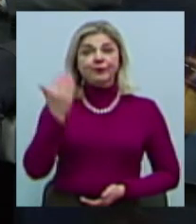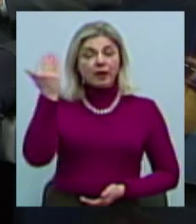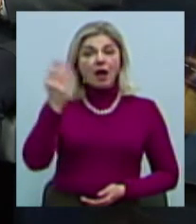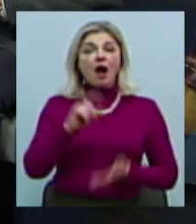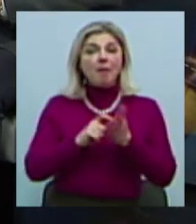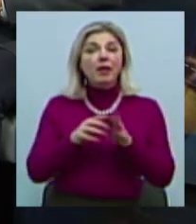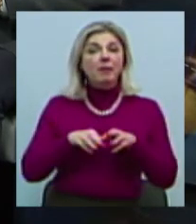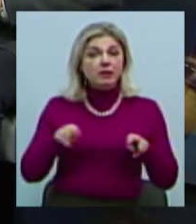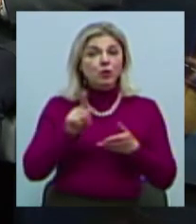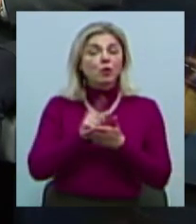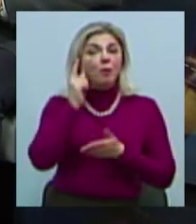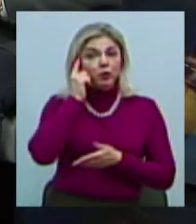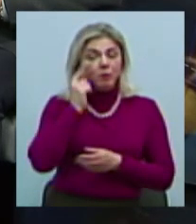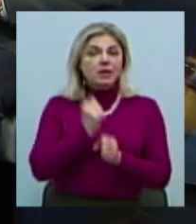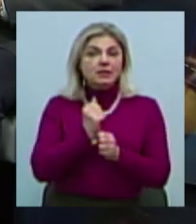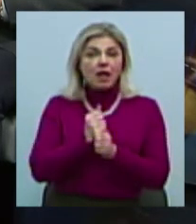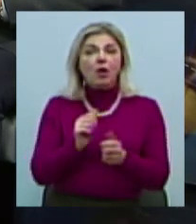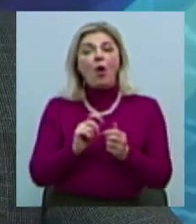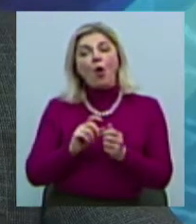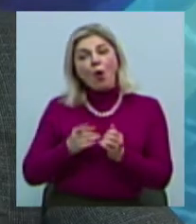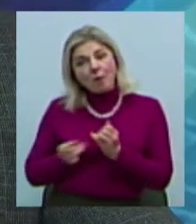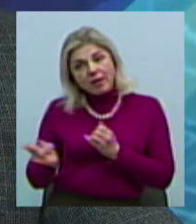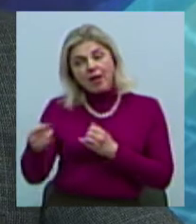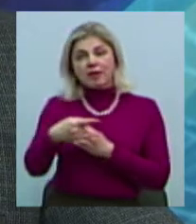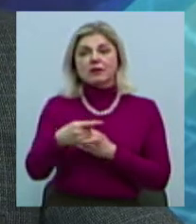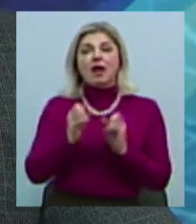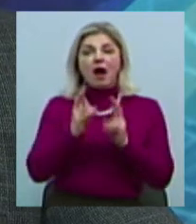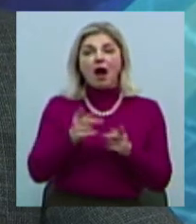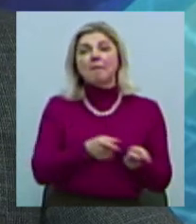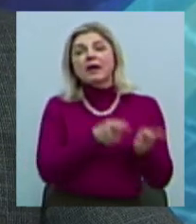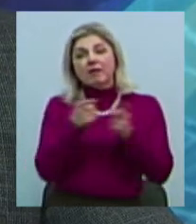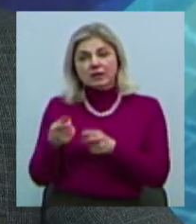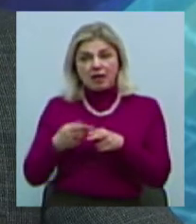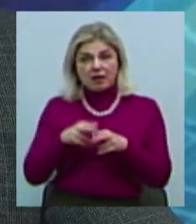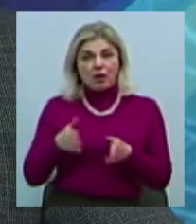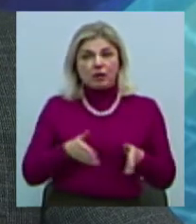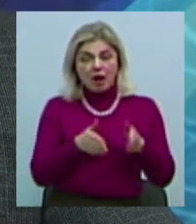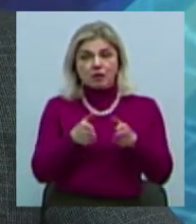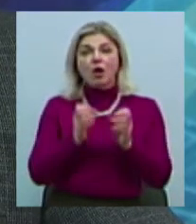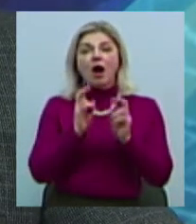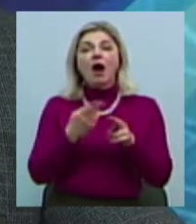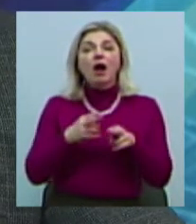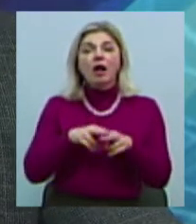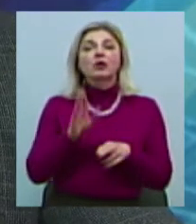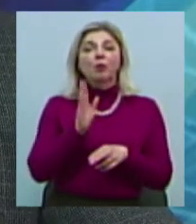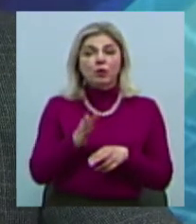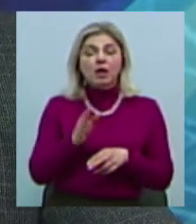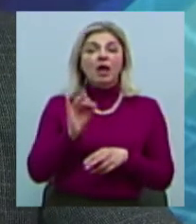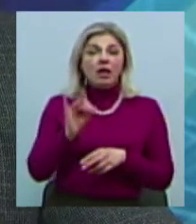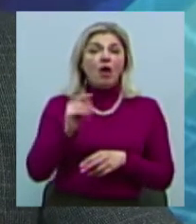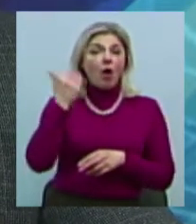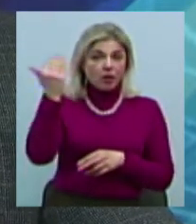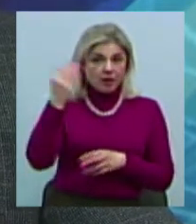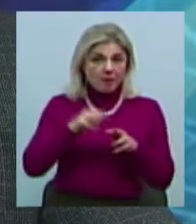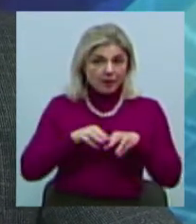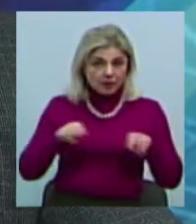подумать, как мы должны сделать объезд, как перенести эту трассу, каким образом это все будет выглядеть. Там. И в любом случае только они будут давать